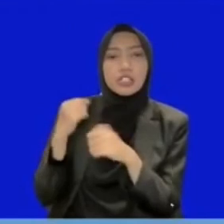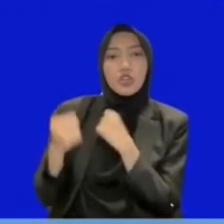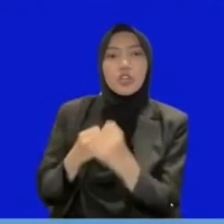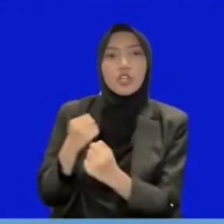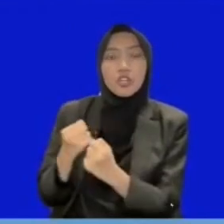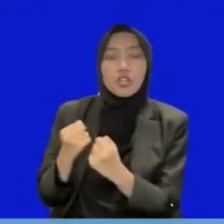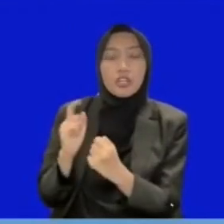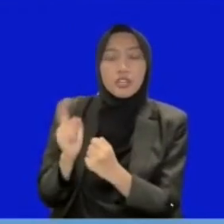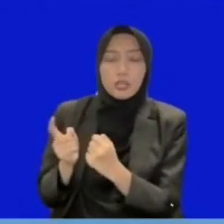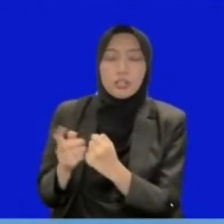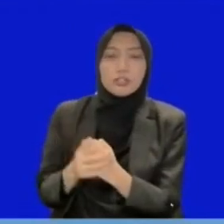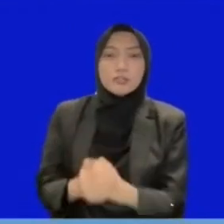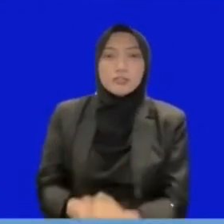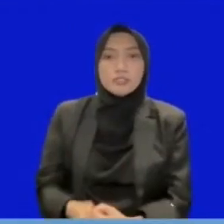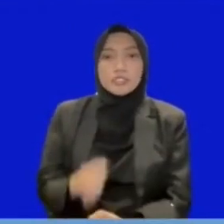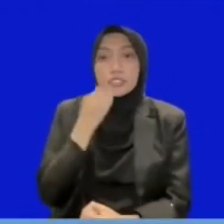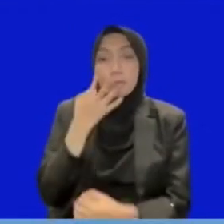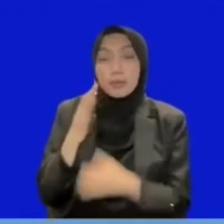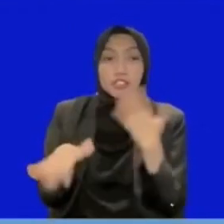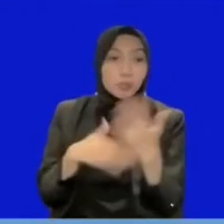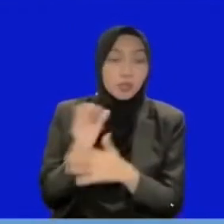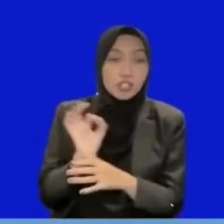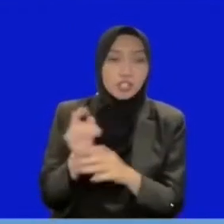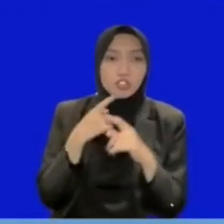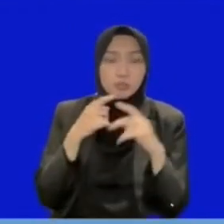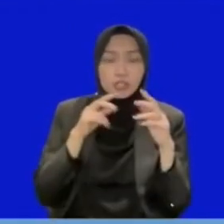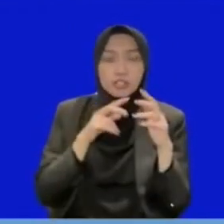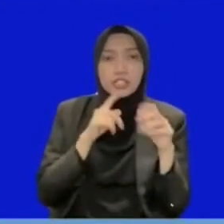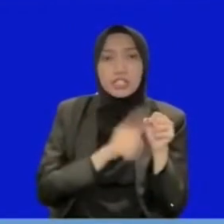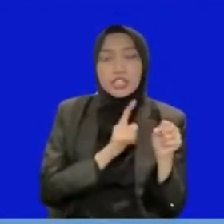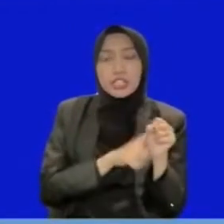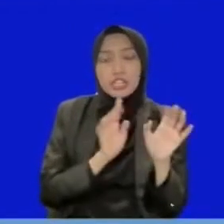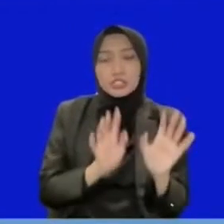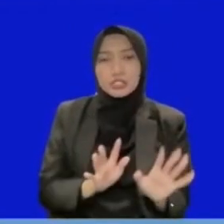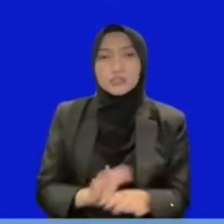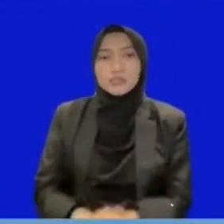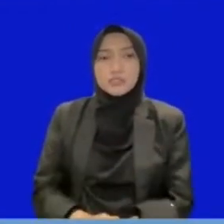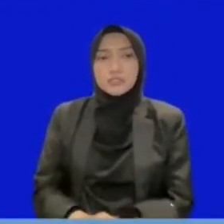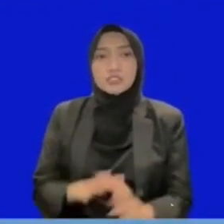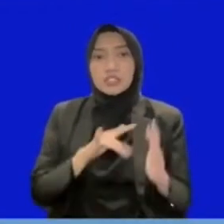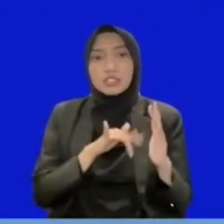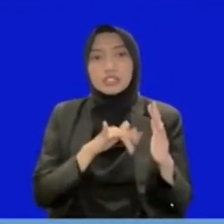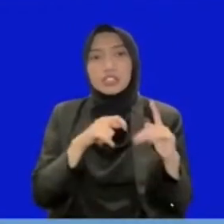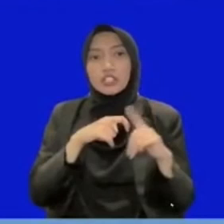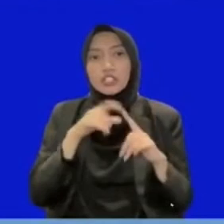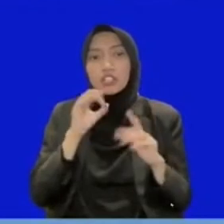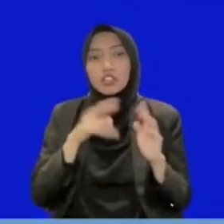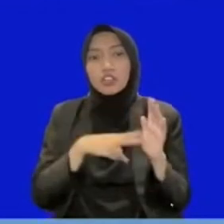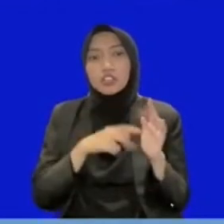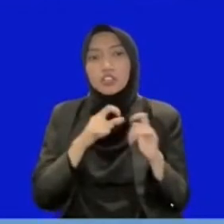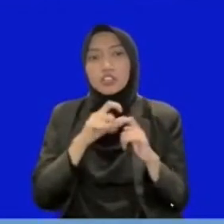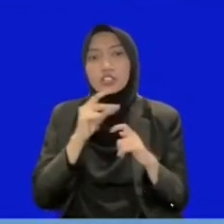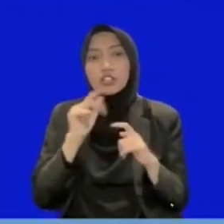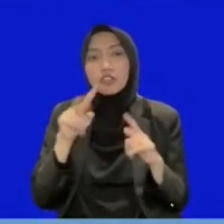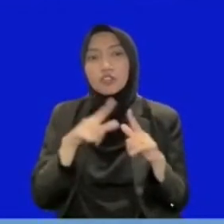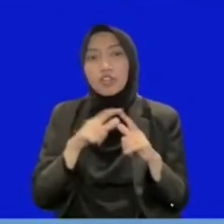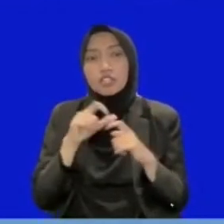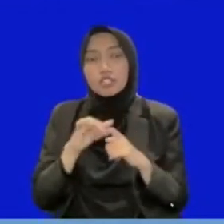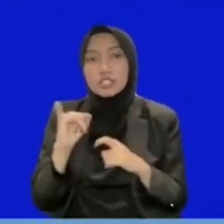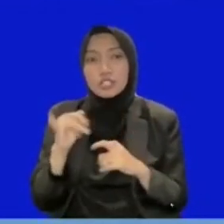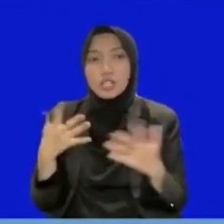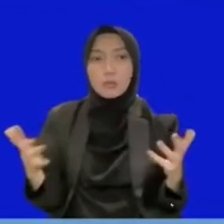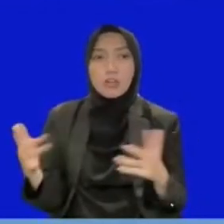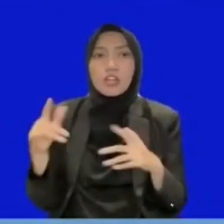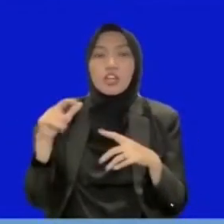ini tidak saya sampaikan semua ya, saya coba highlight-highlight aja. Di antara ada kajian konservasi untuk koleksinya dan juga